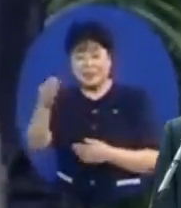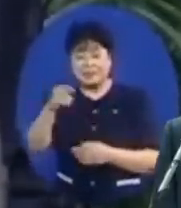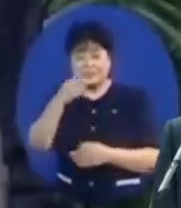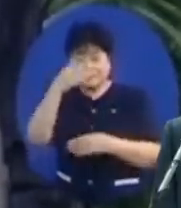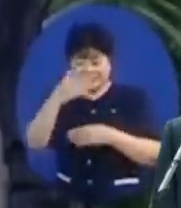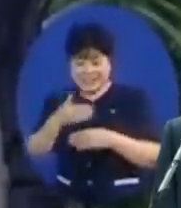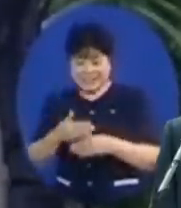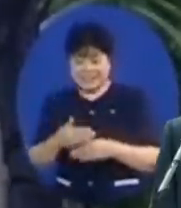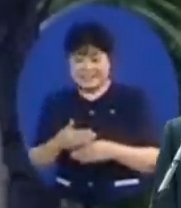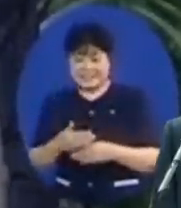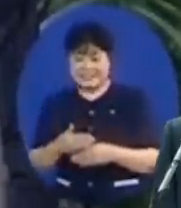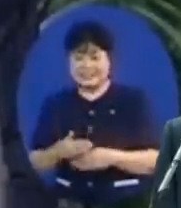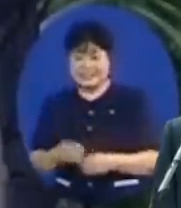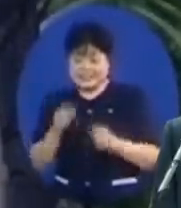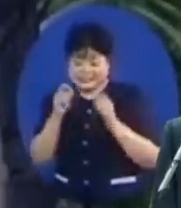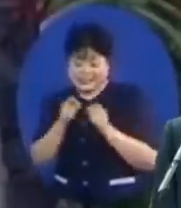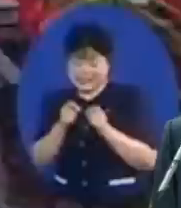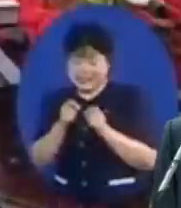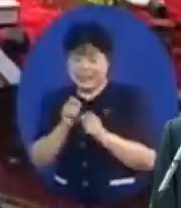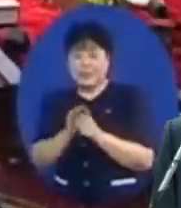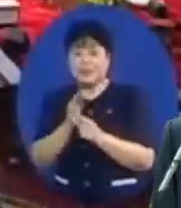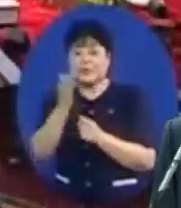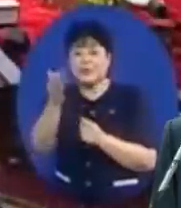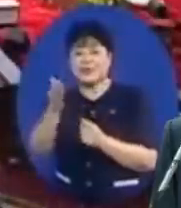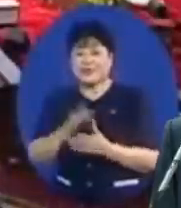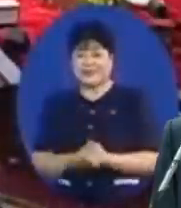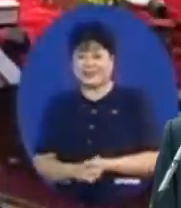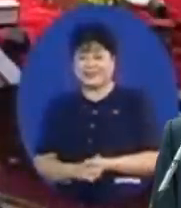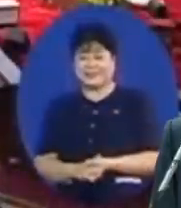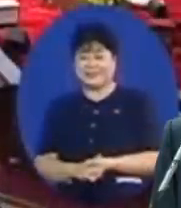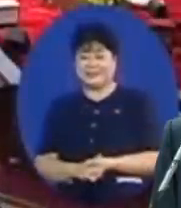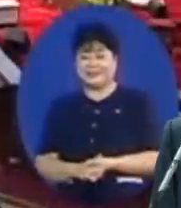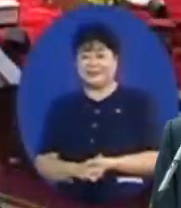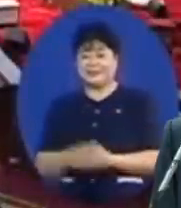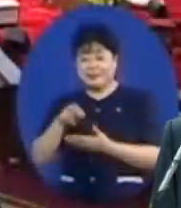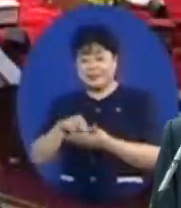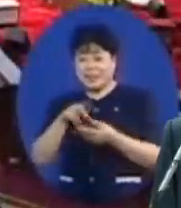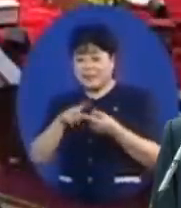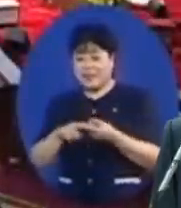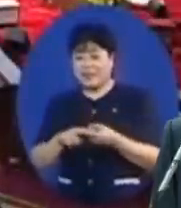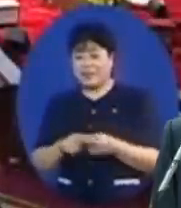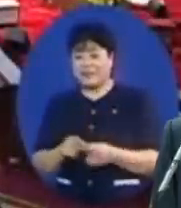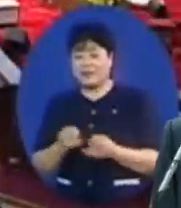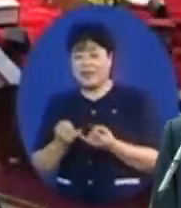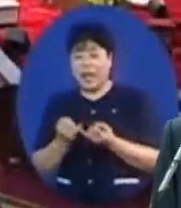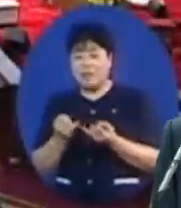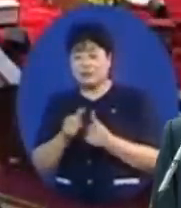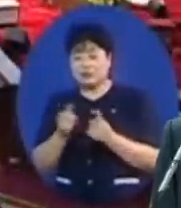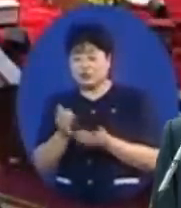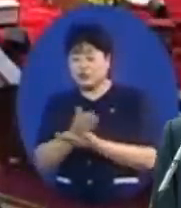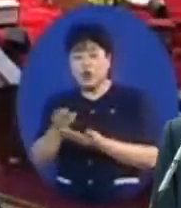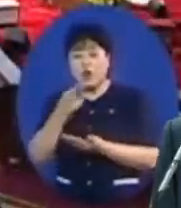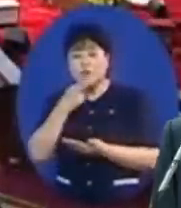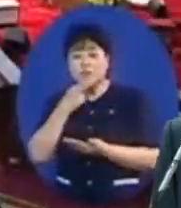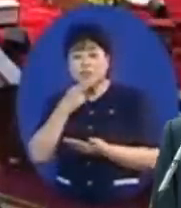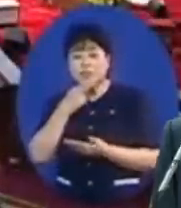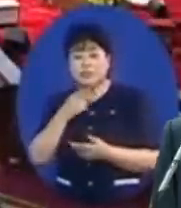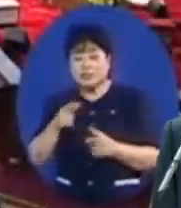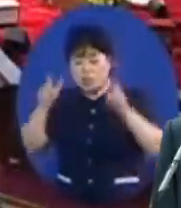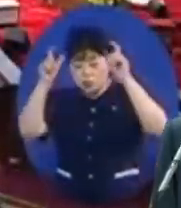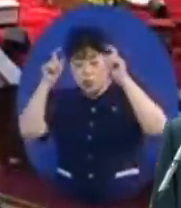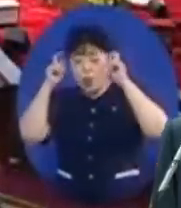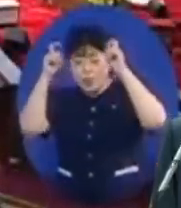사이를 가깝게 해지는 것입니다. 형편에 따라 암수를 구별하지 않고 소나 양이나